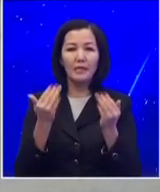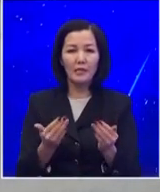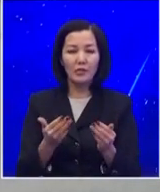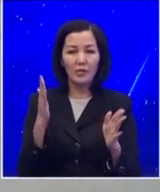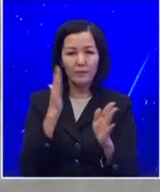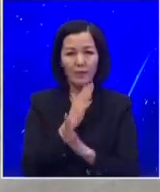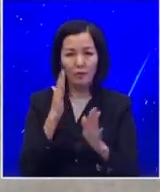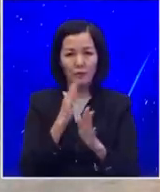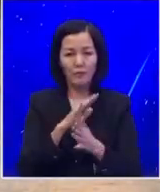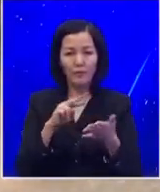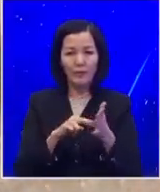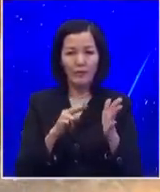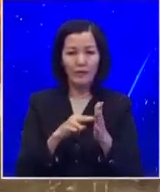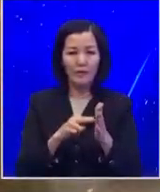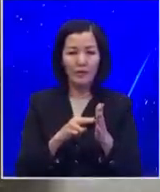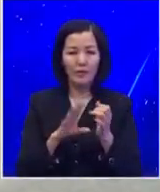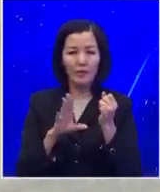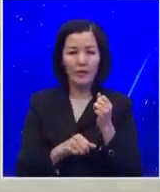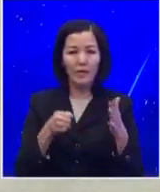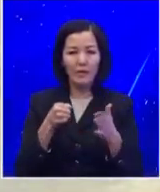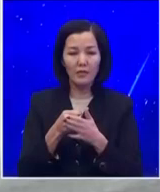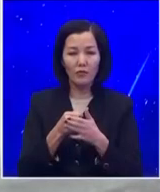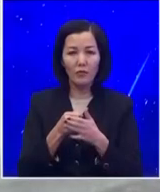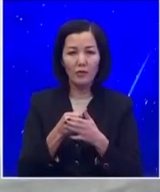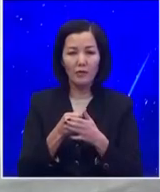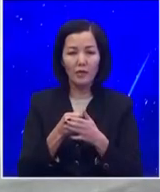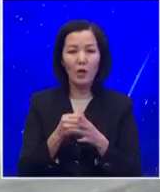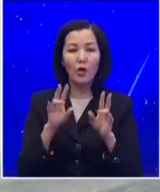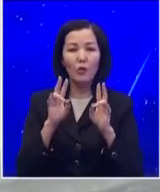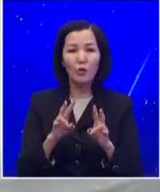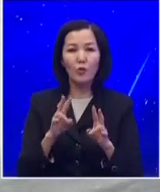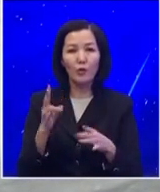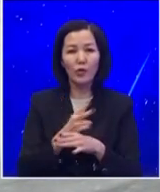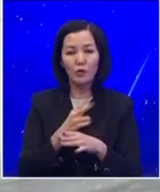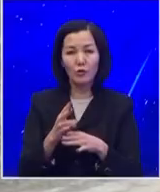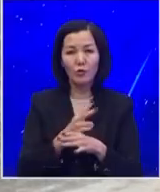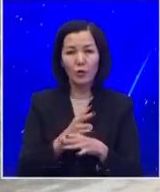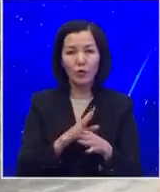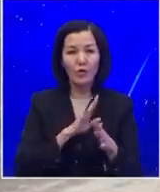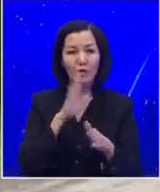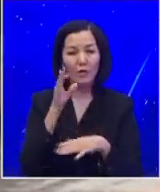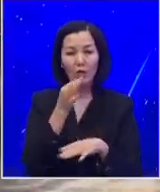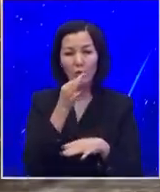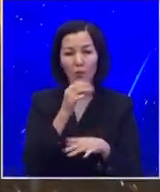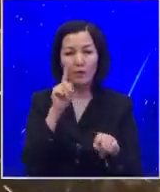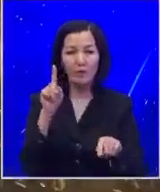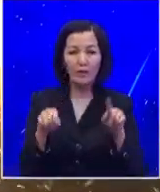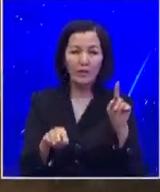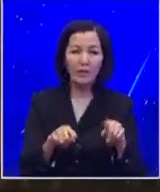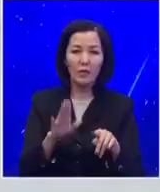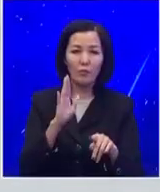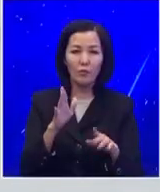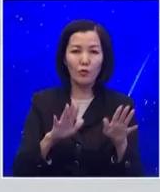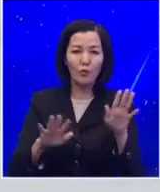По их прогнозам, обильных осадков до конца года не ожидается. Однако в ночное время суток и раннее утро над некоторыми участками области